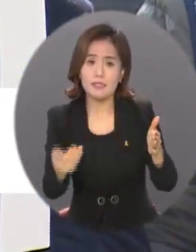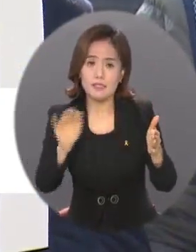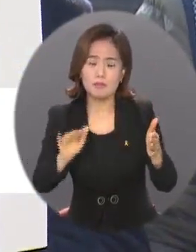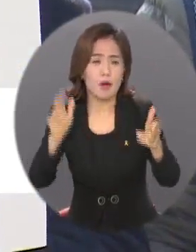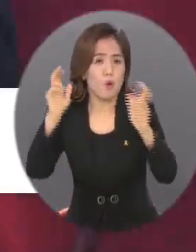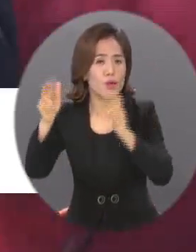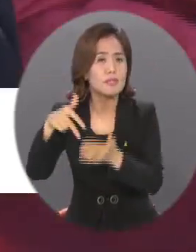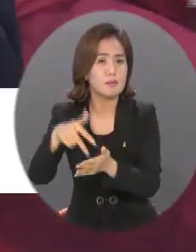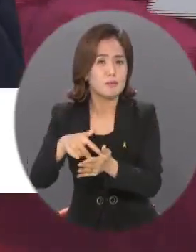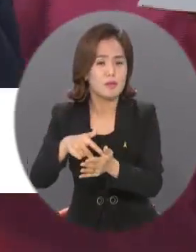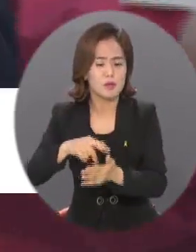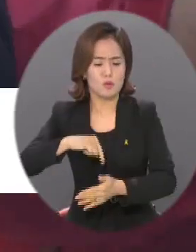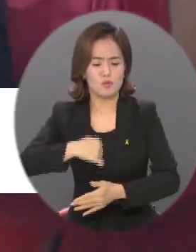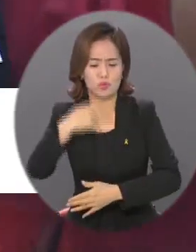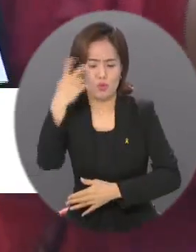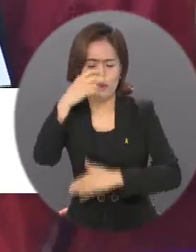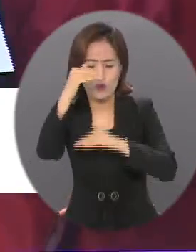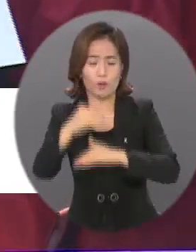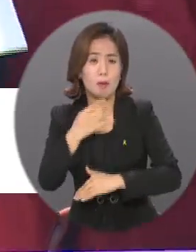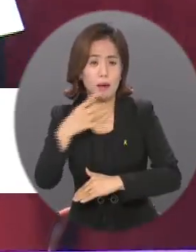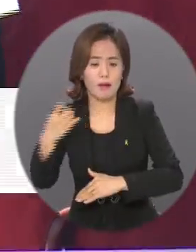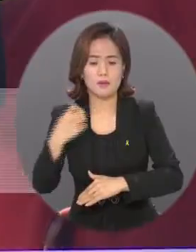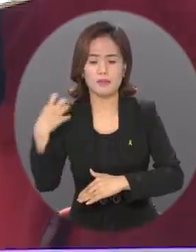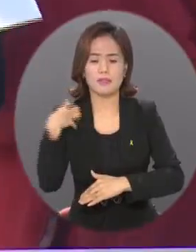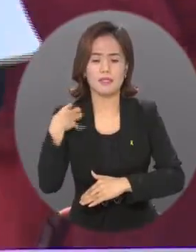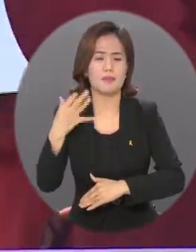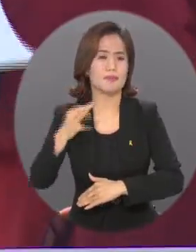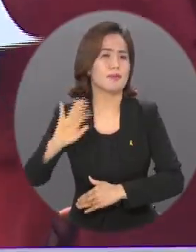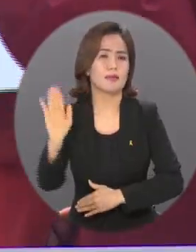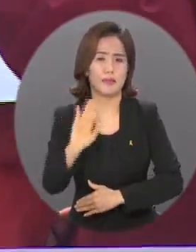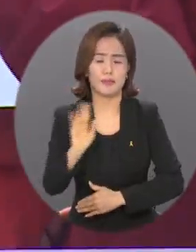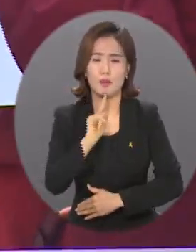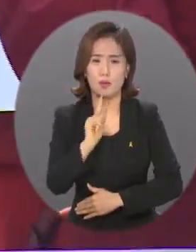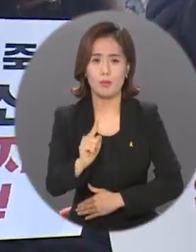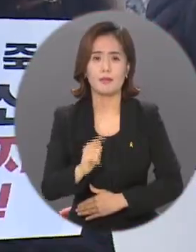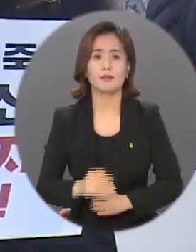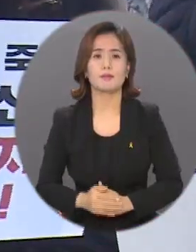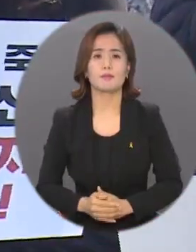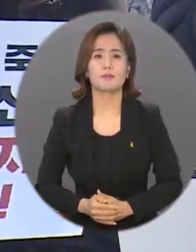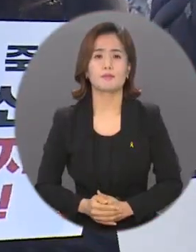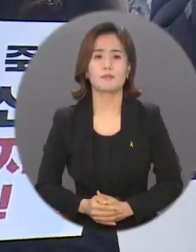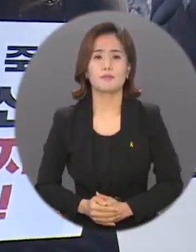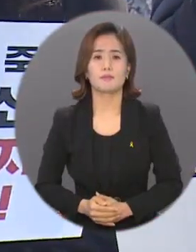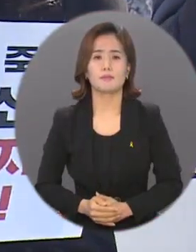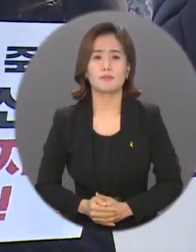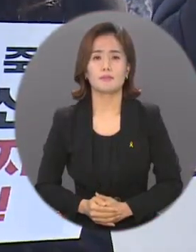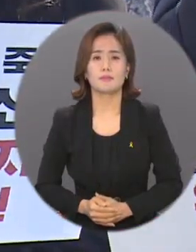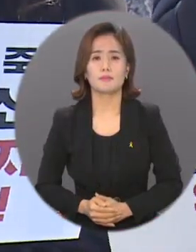사측은 자체 조사한 내용만으로 책임을 부인하고 있다고 밝혔습니다. 네,